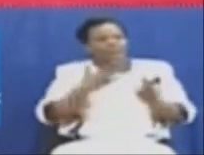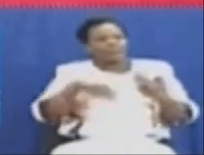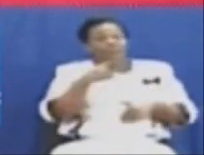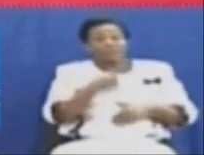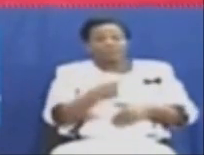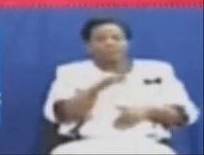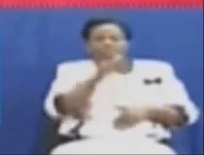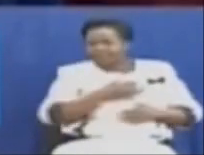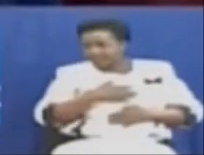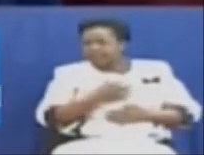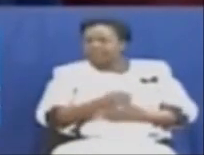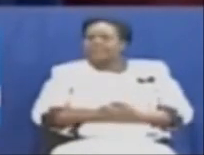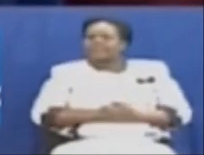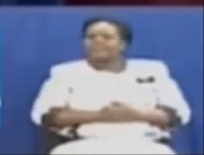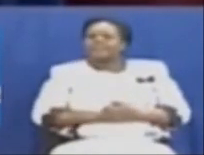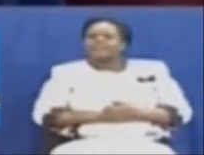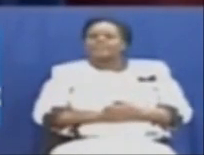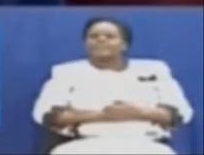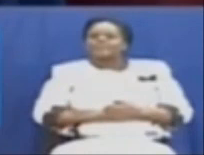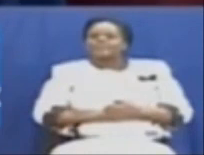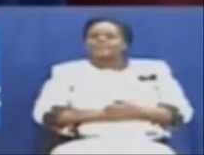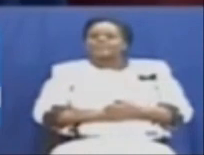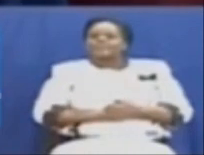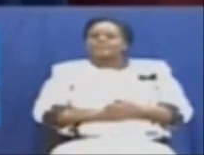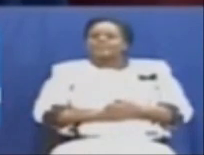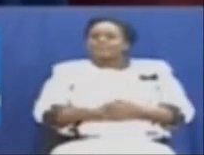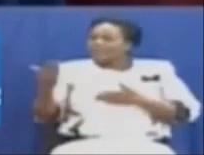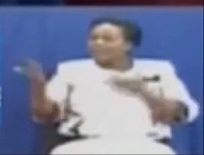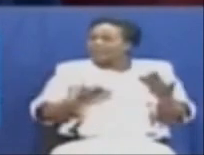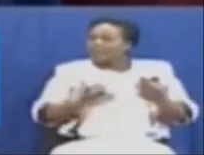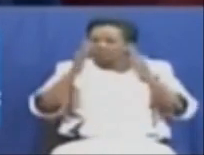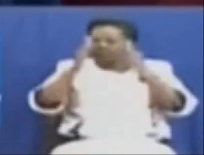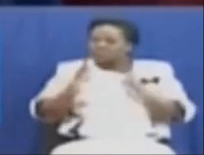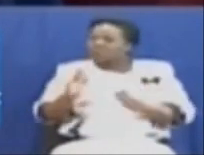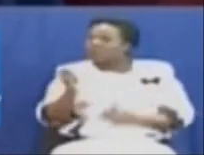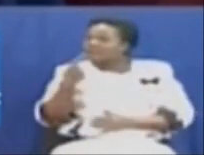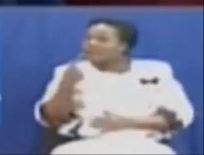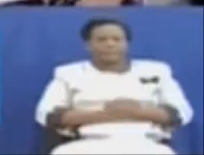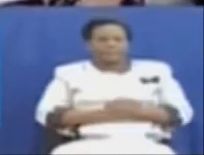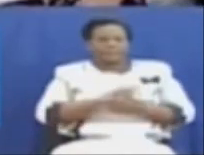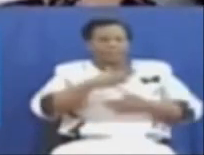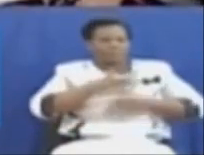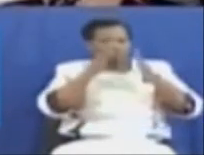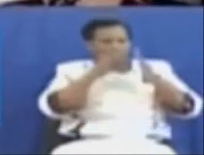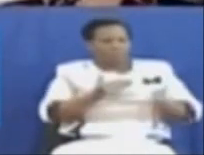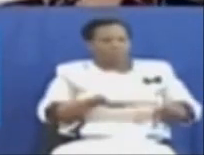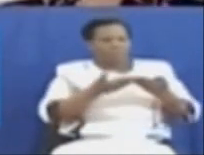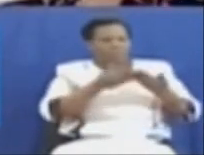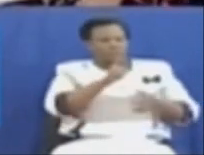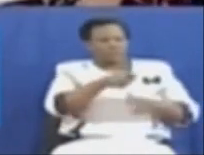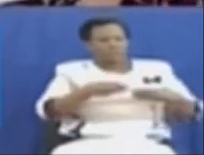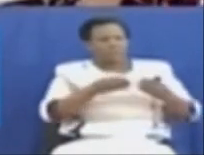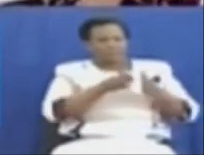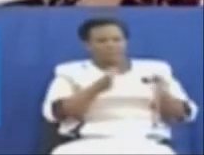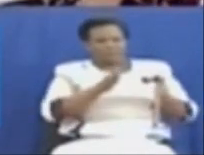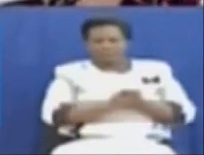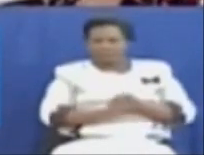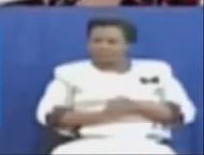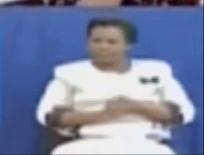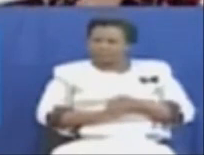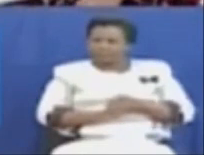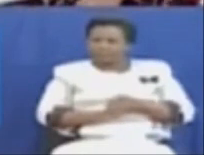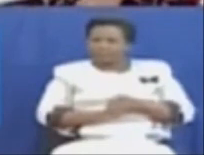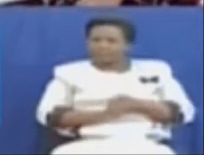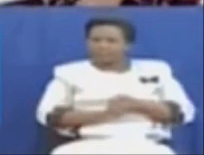haya, tunawapa pole, na wananchi wetu tunawapa pole, lakini tuhakikishie kwamba kamati zetu za maafa zilizo kwenye maeneo yale zinaendelea kushirikiana na